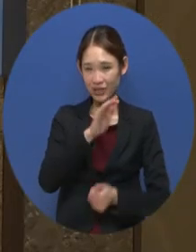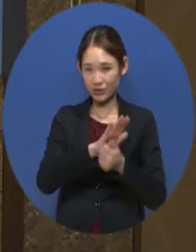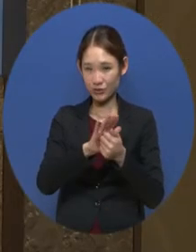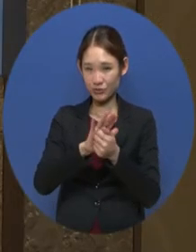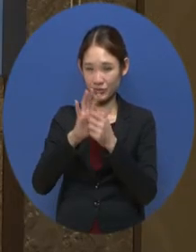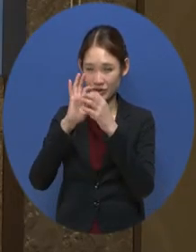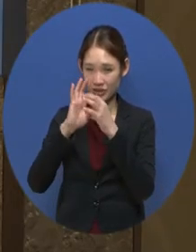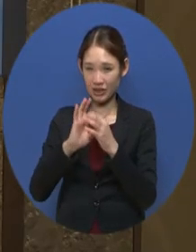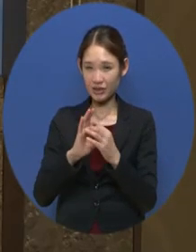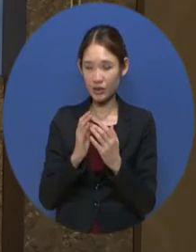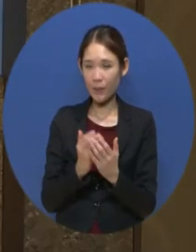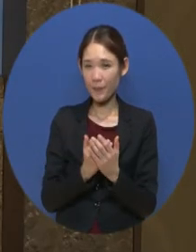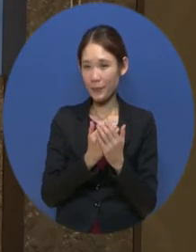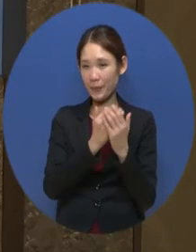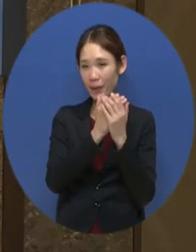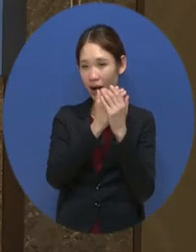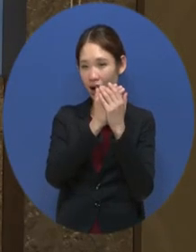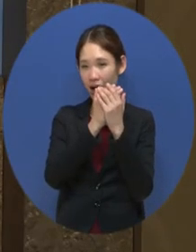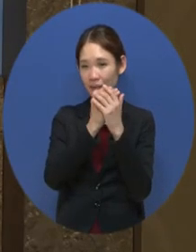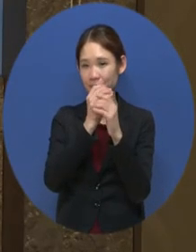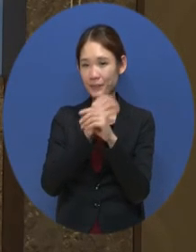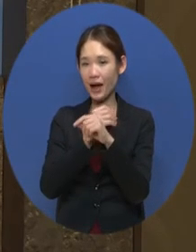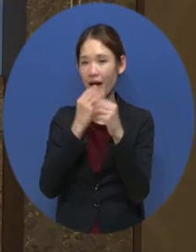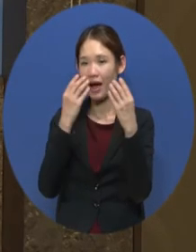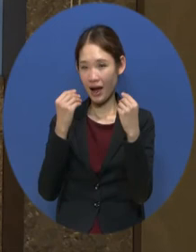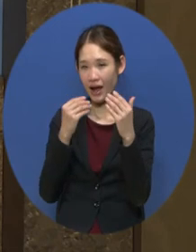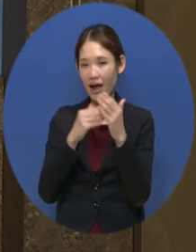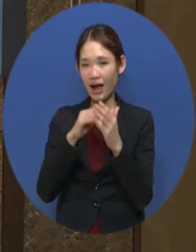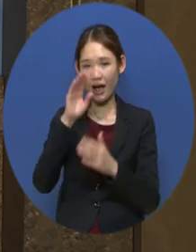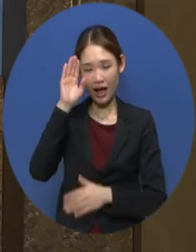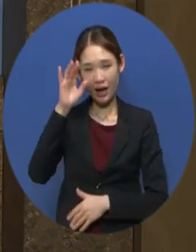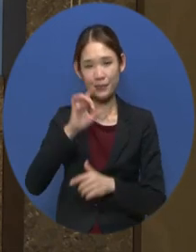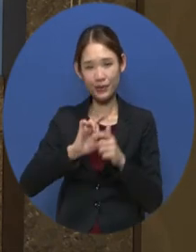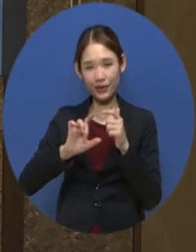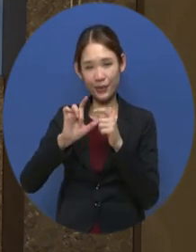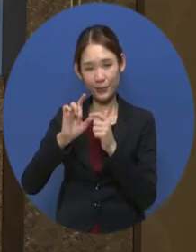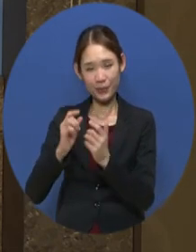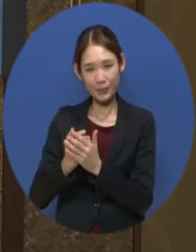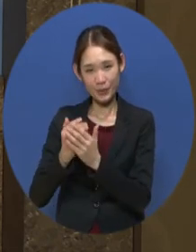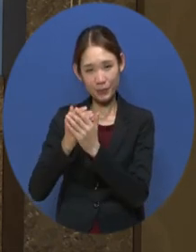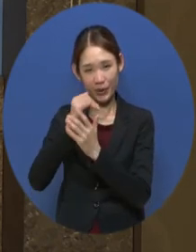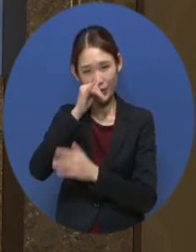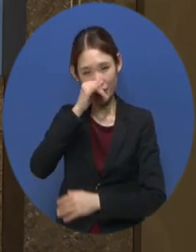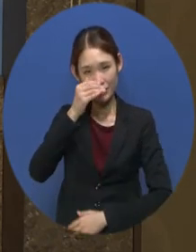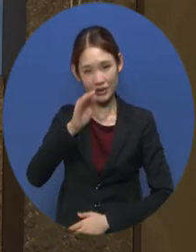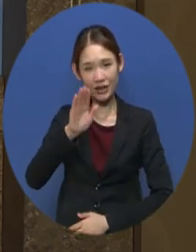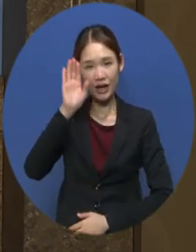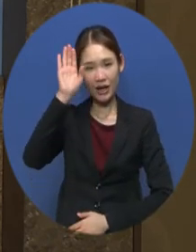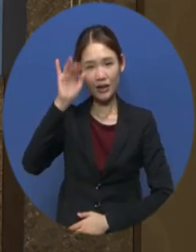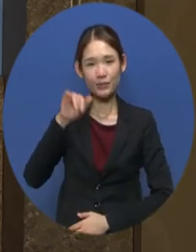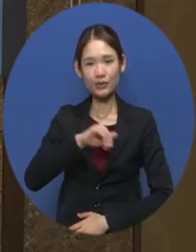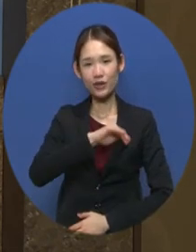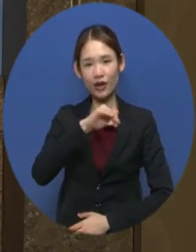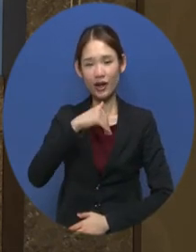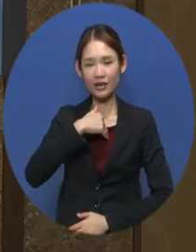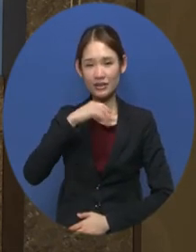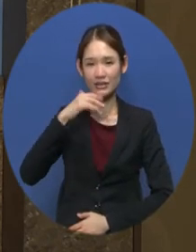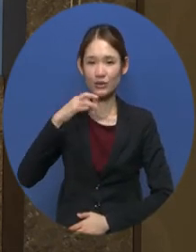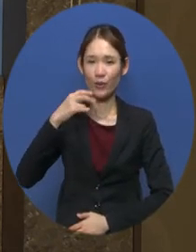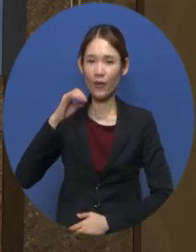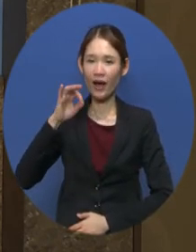계속해서 발전을 해 왔고 앞으로도 이제 더욱더 발전해 나가겠지만 앞으로